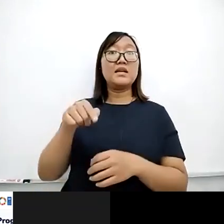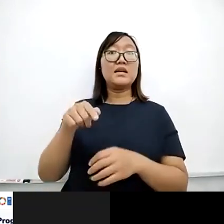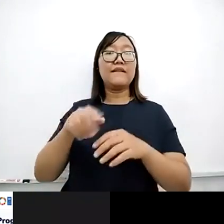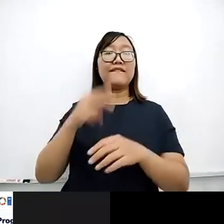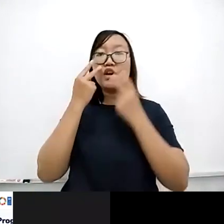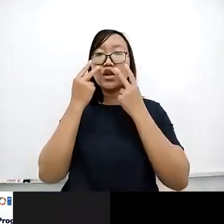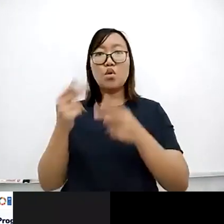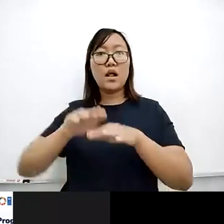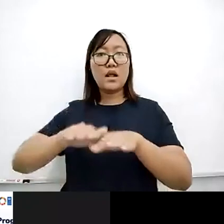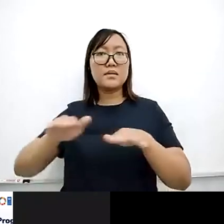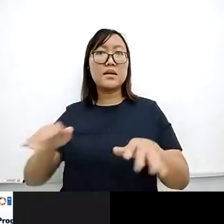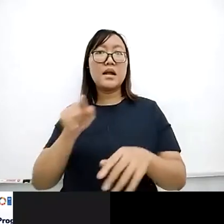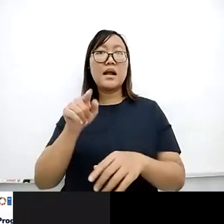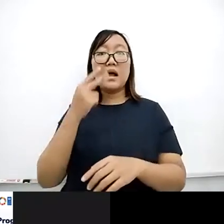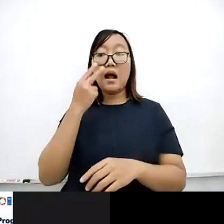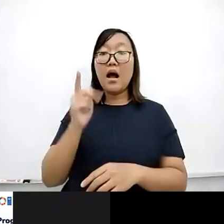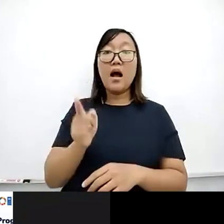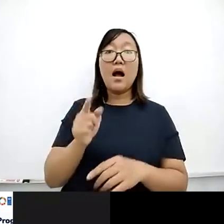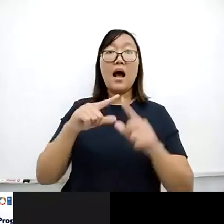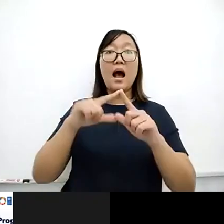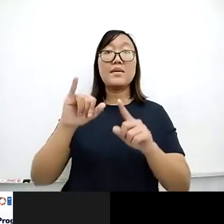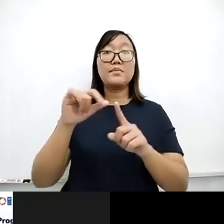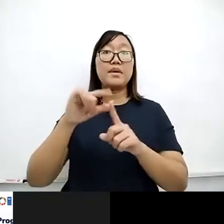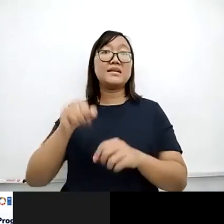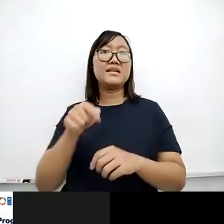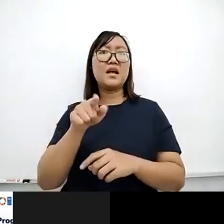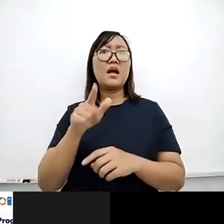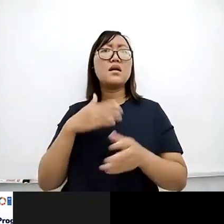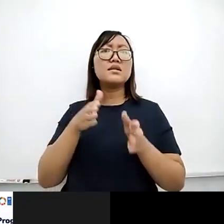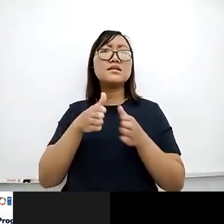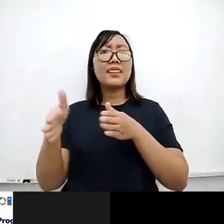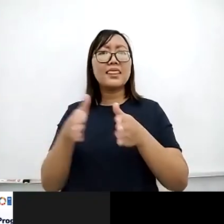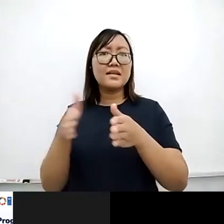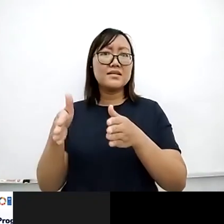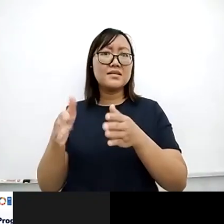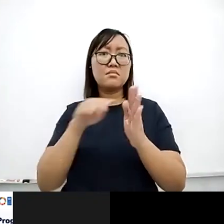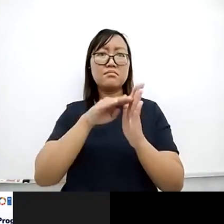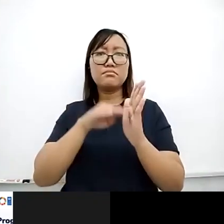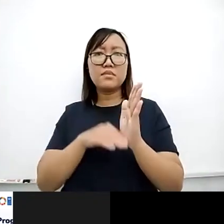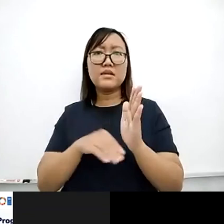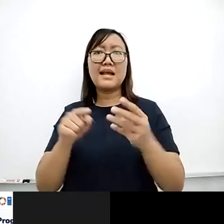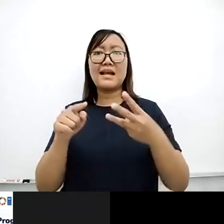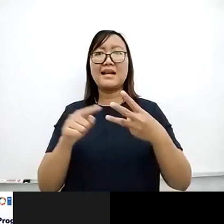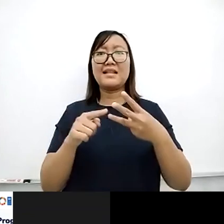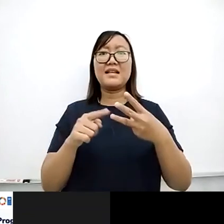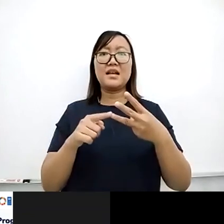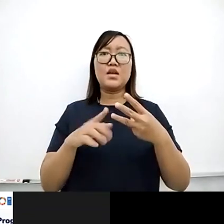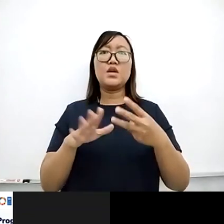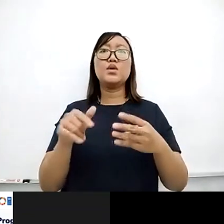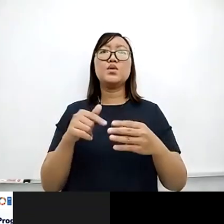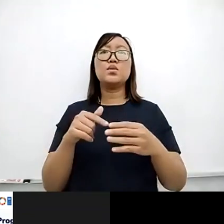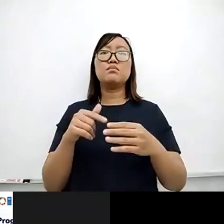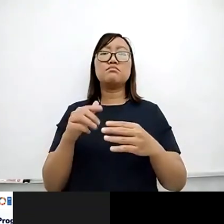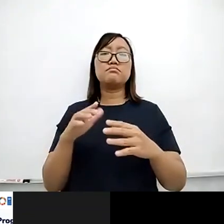ippj dan bisa lihat di beberapa disitu ada beberapa strategi ada strategi ketiga itu strateginya tentang preventing badan extremism